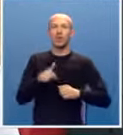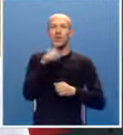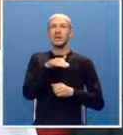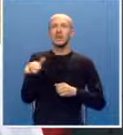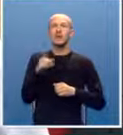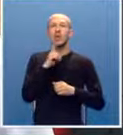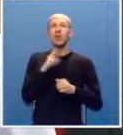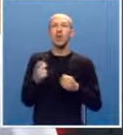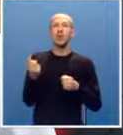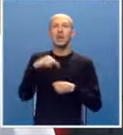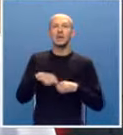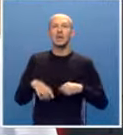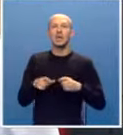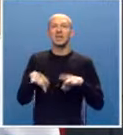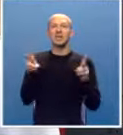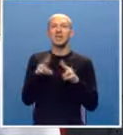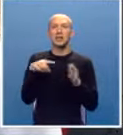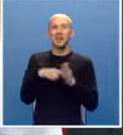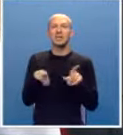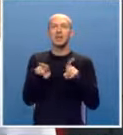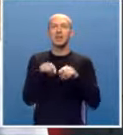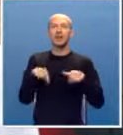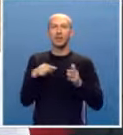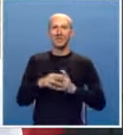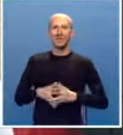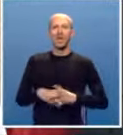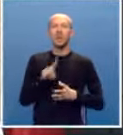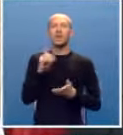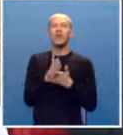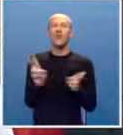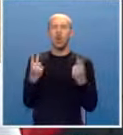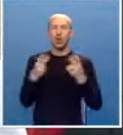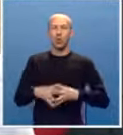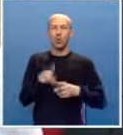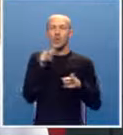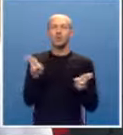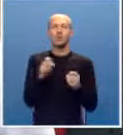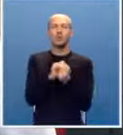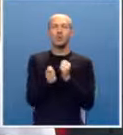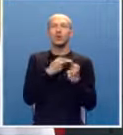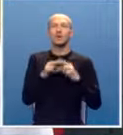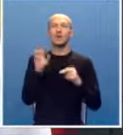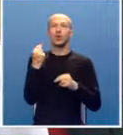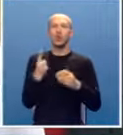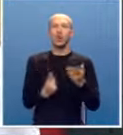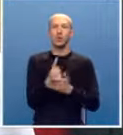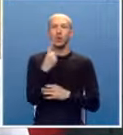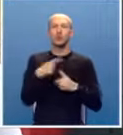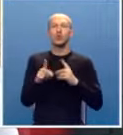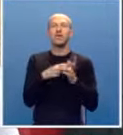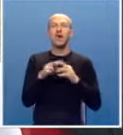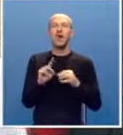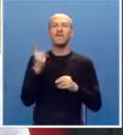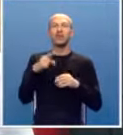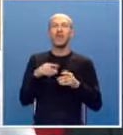djeci koja potiču ili dolaze iz manjih mjesta poput ovog mjesta nije uvijek lako i jednostavno izboriti se za tako dobar uspjeh s obzirom na neka